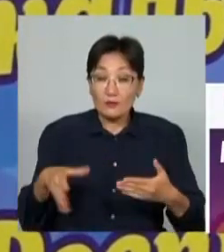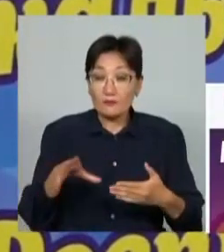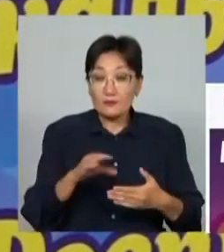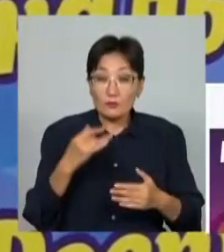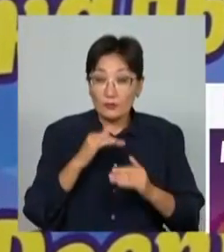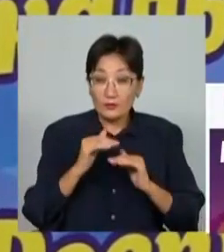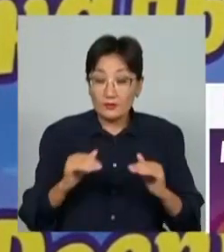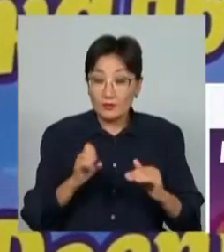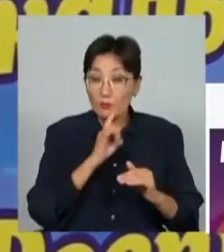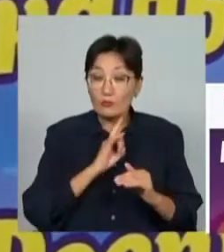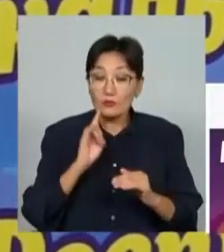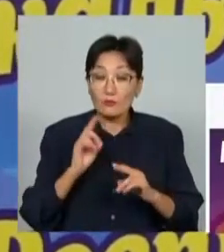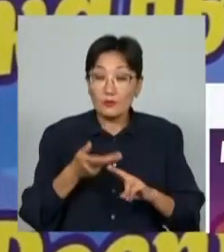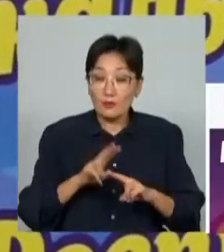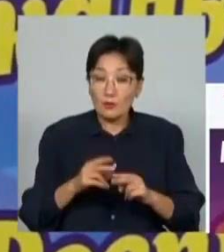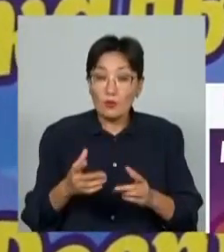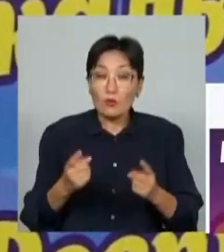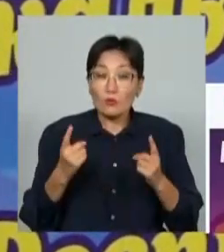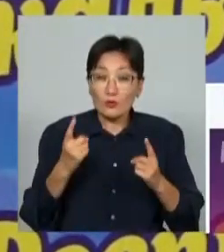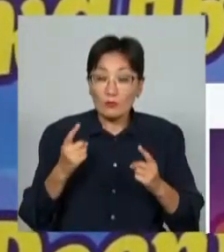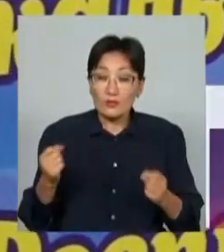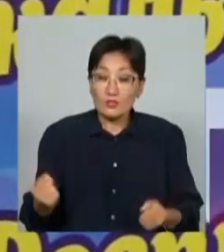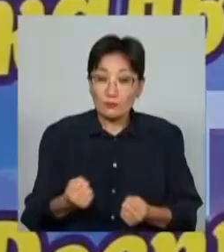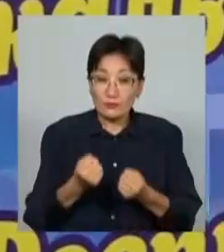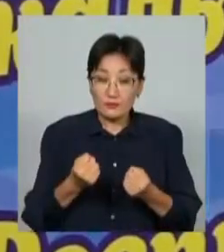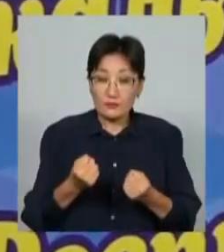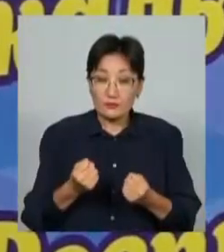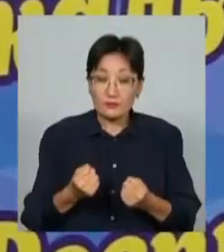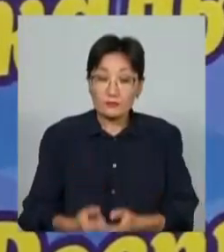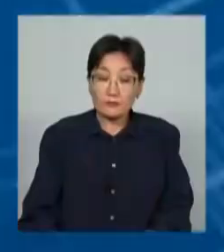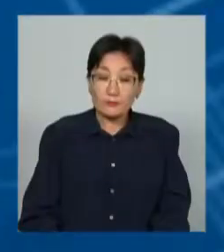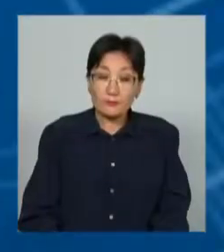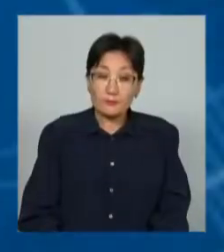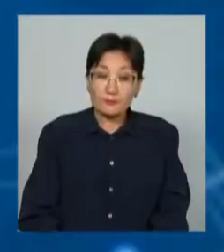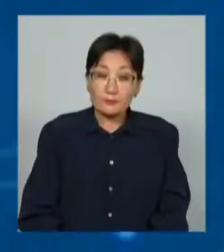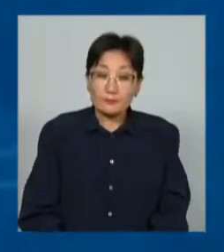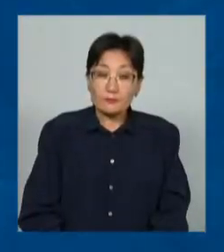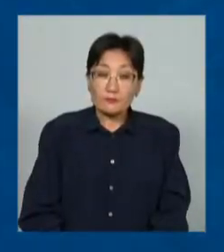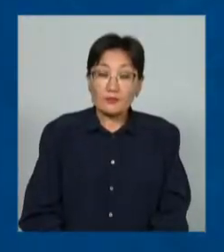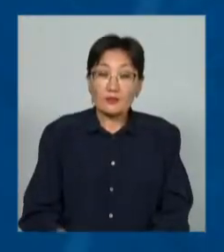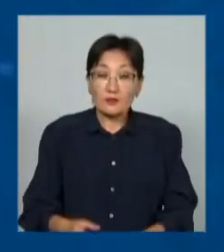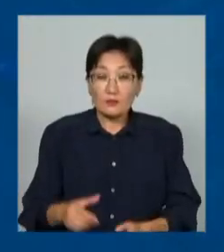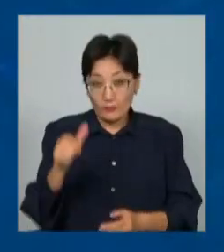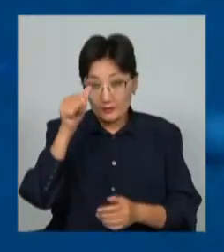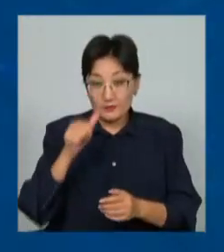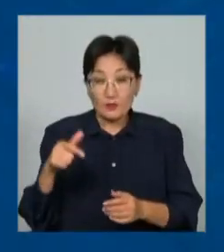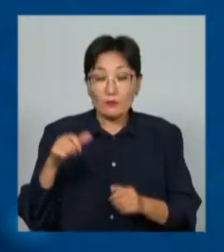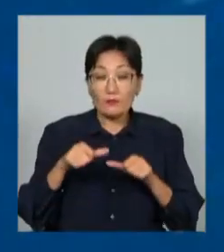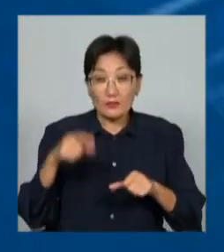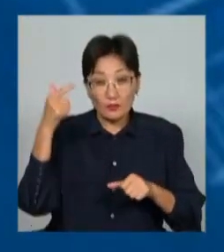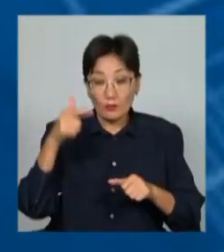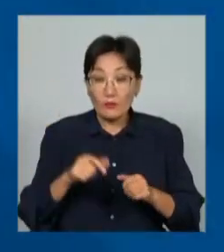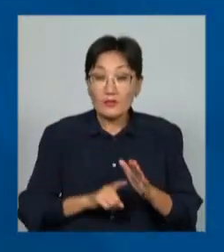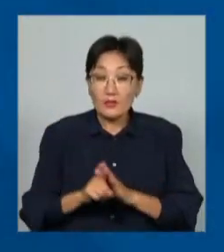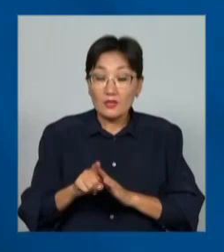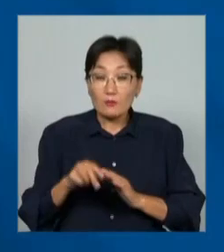для многодетных мам, это очень большая поддержка, очень большая помощь. Месячник правовой грамотности стартовал в